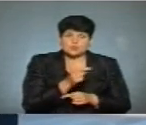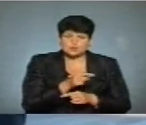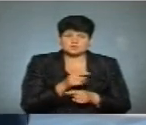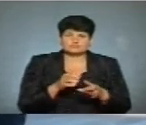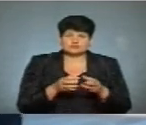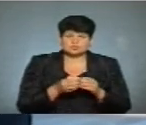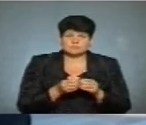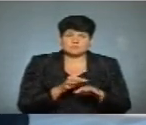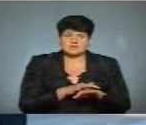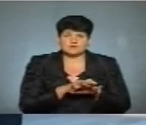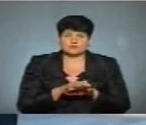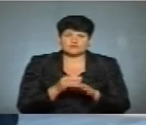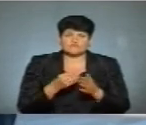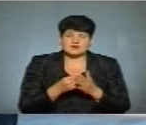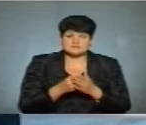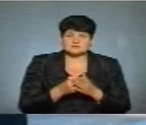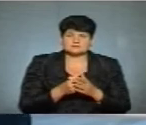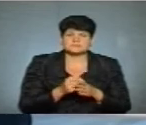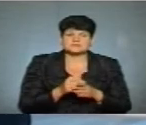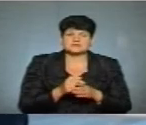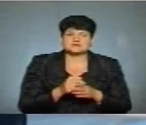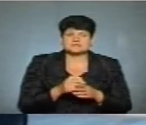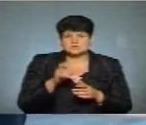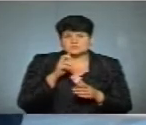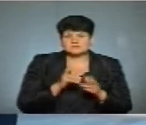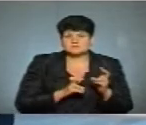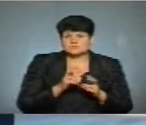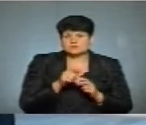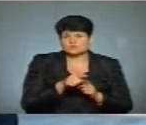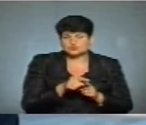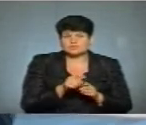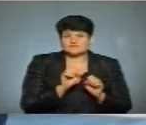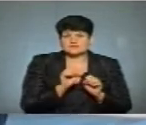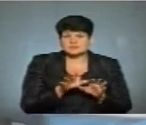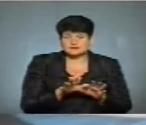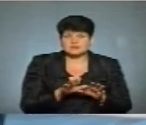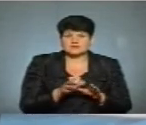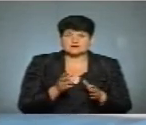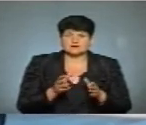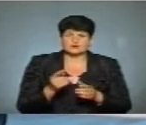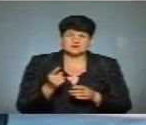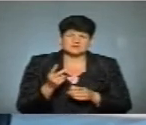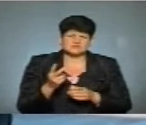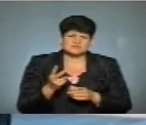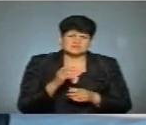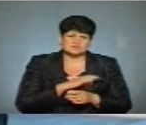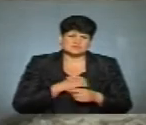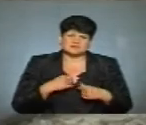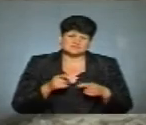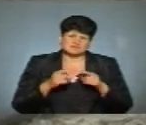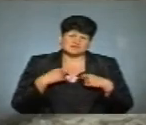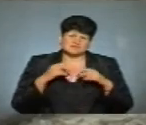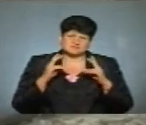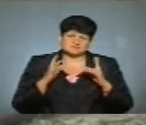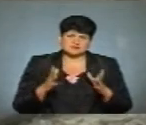тобто прораховано вартість труни, вони перераховуються на це комунальне підприємство, і воно відповідно віддає. Одна чи дві використано, насправді я не знаю.